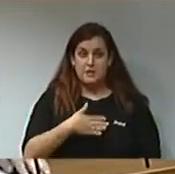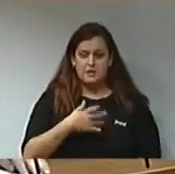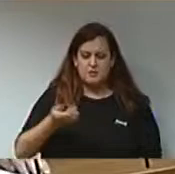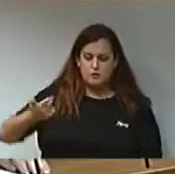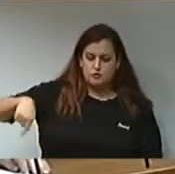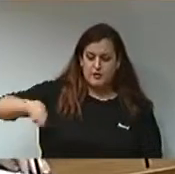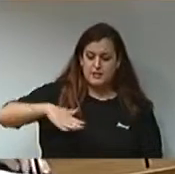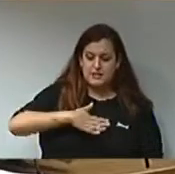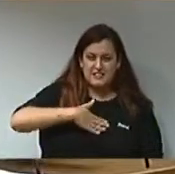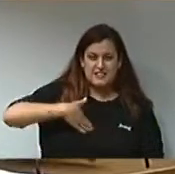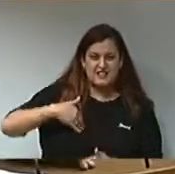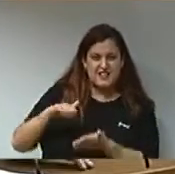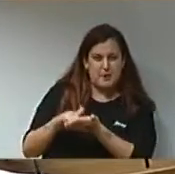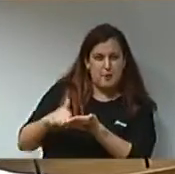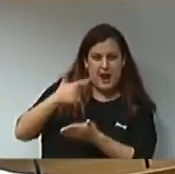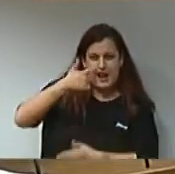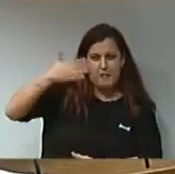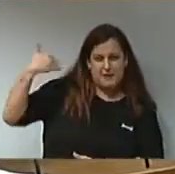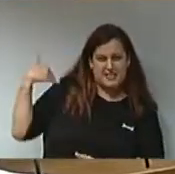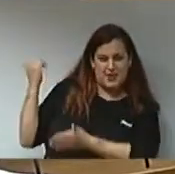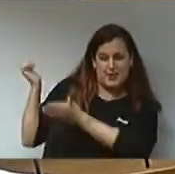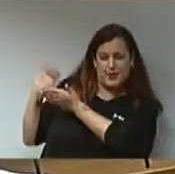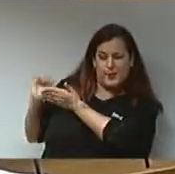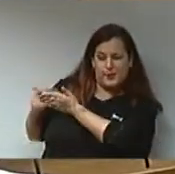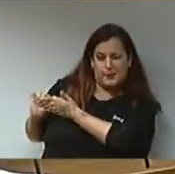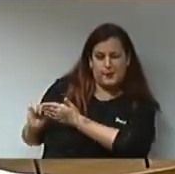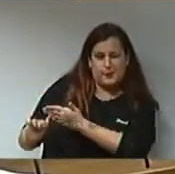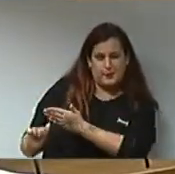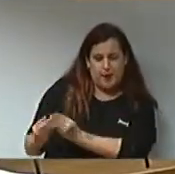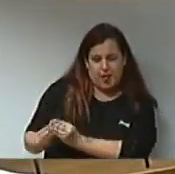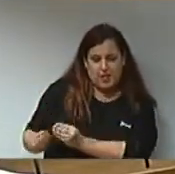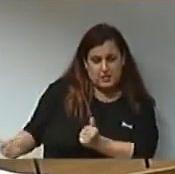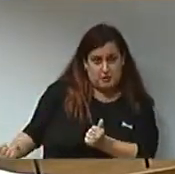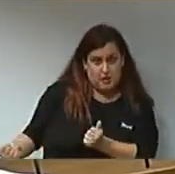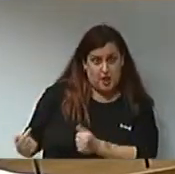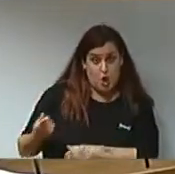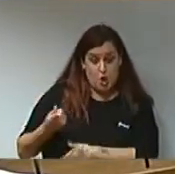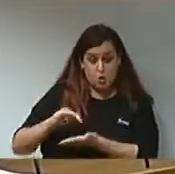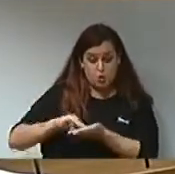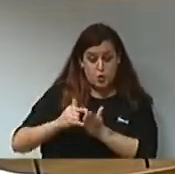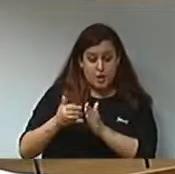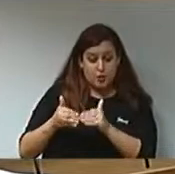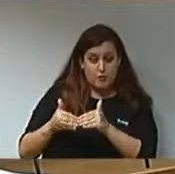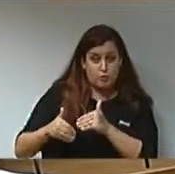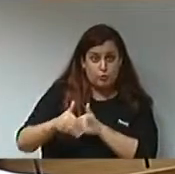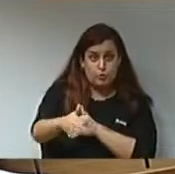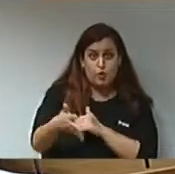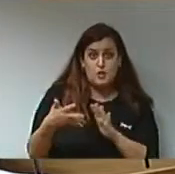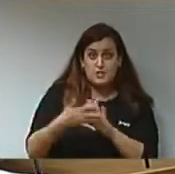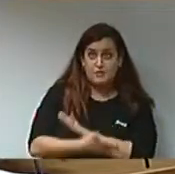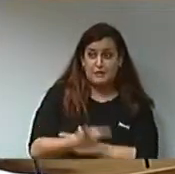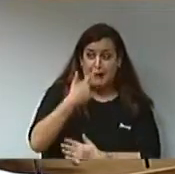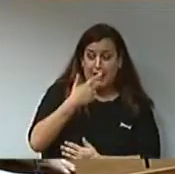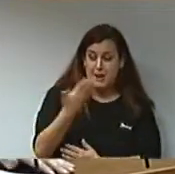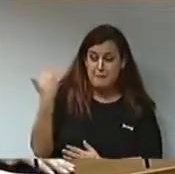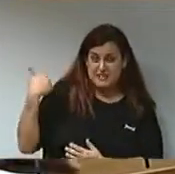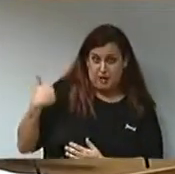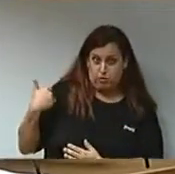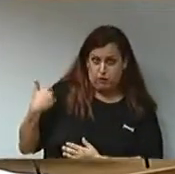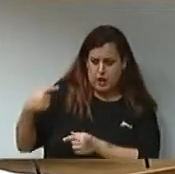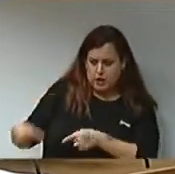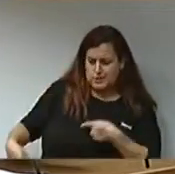borrar el passat. Eixa és la realitat. El seu projecte de futur passa per borrar el passat.